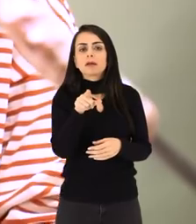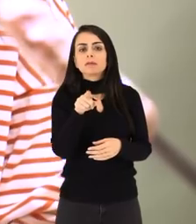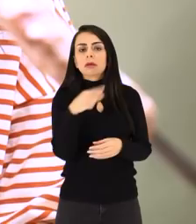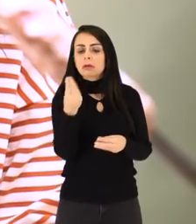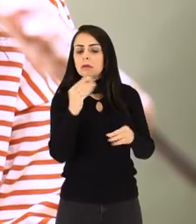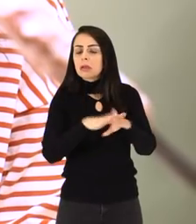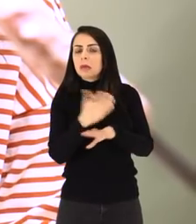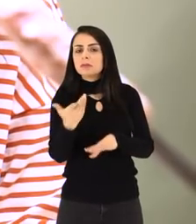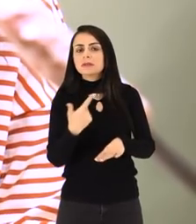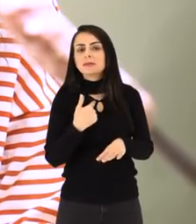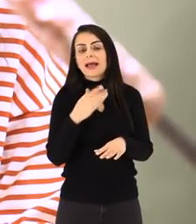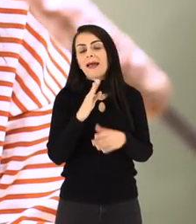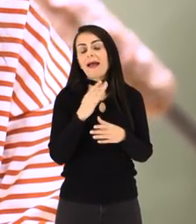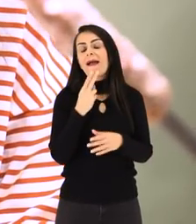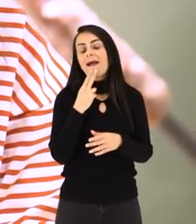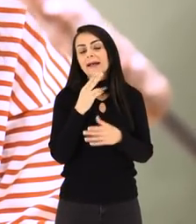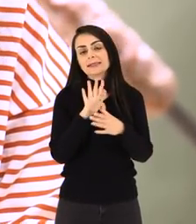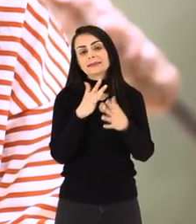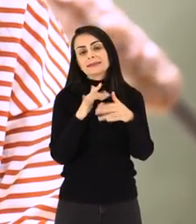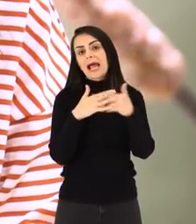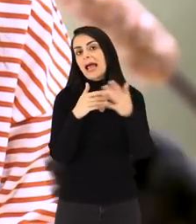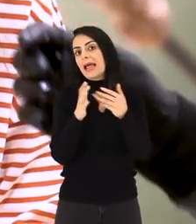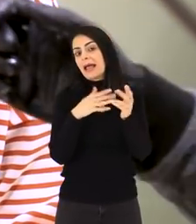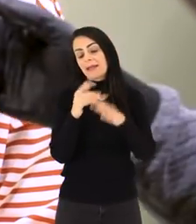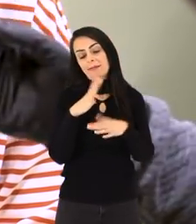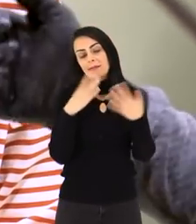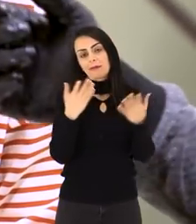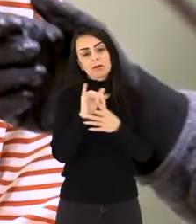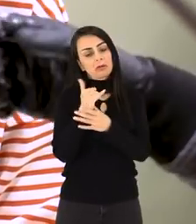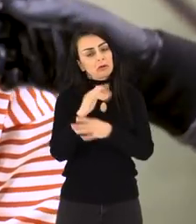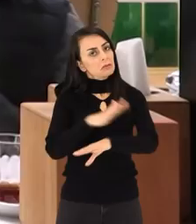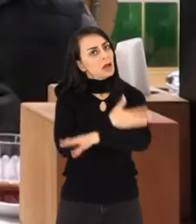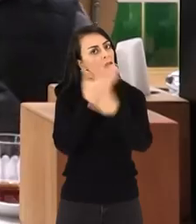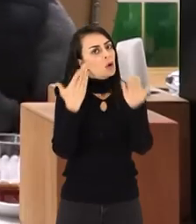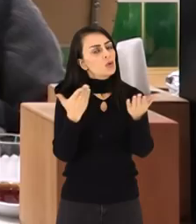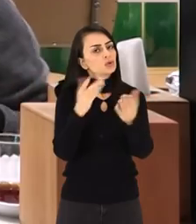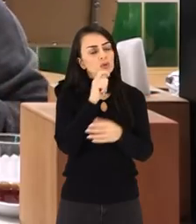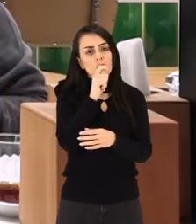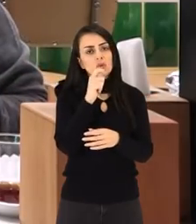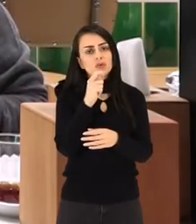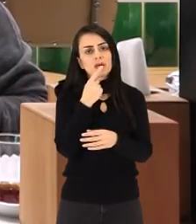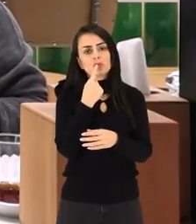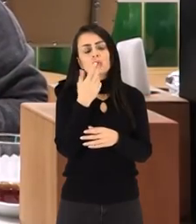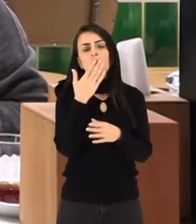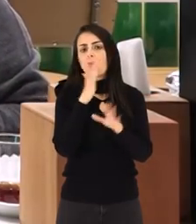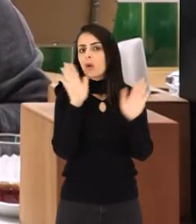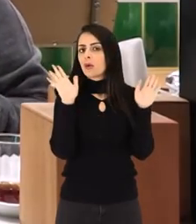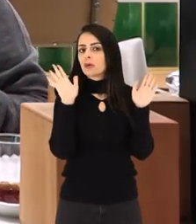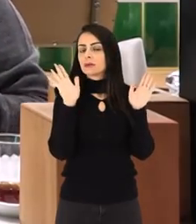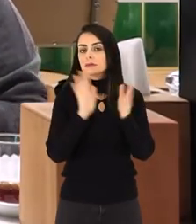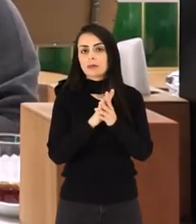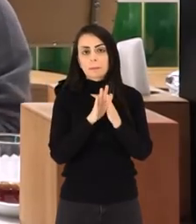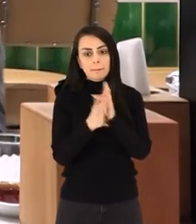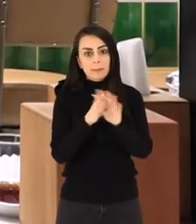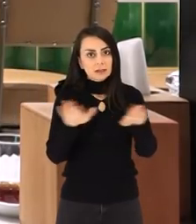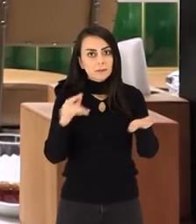ha. Ya kadın eli. Vallahi çok yeteneklisin. Helal olsun. Ebru, söyleyecek lafım yok ya. Bitti galiba. Evet,